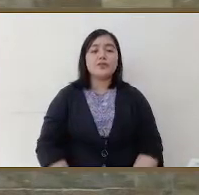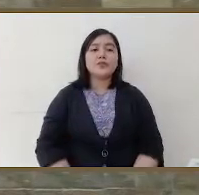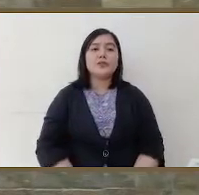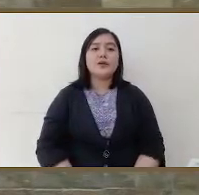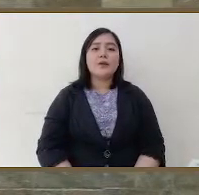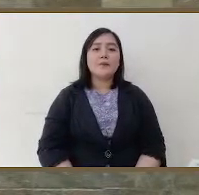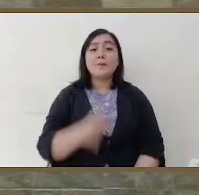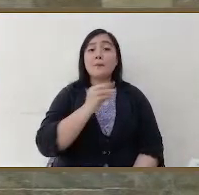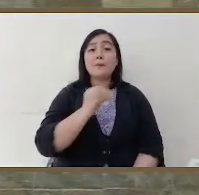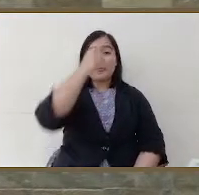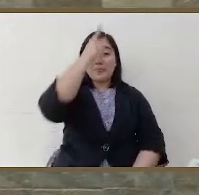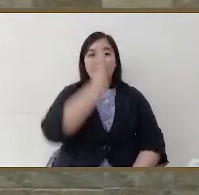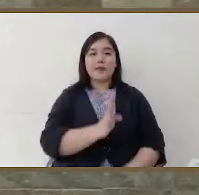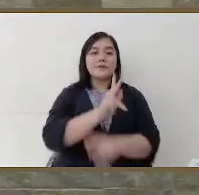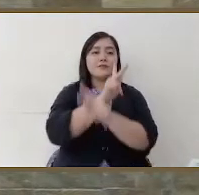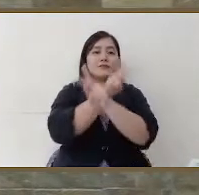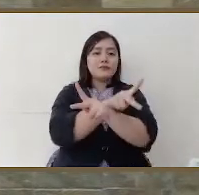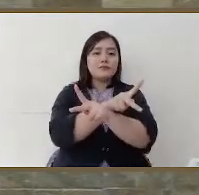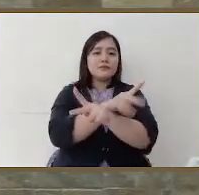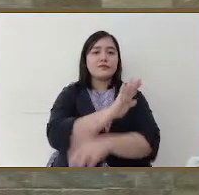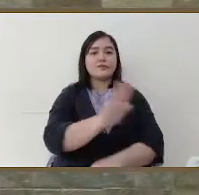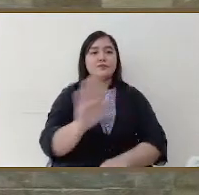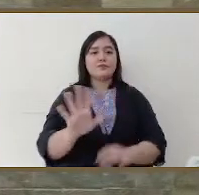protects your home.